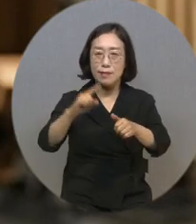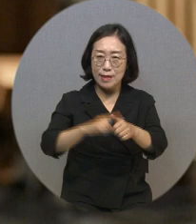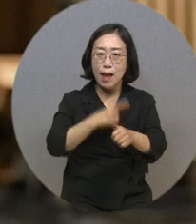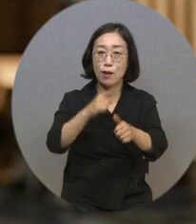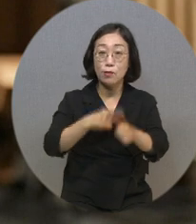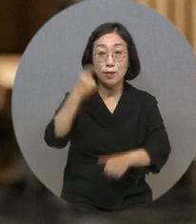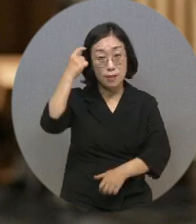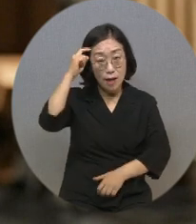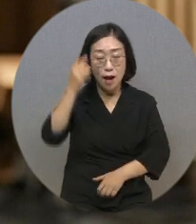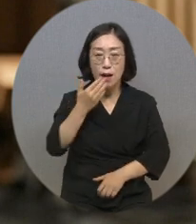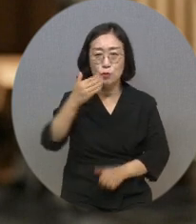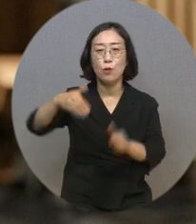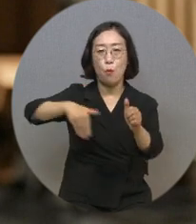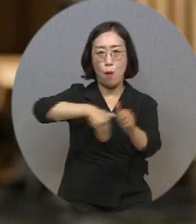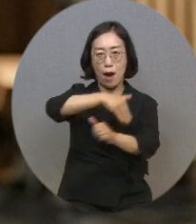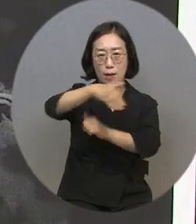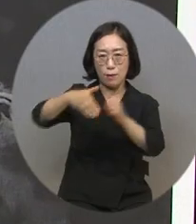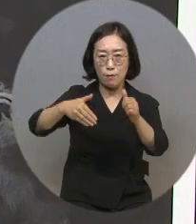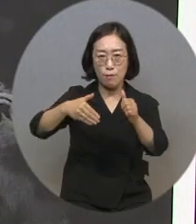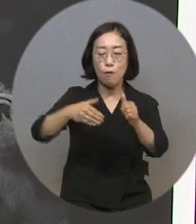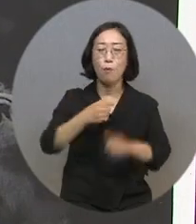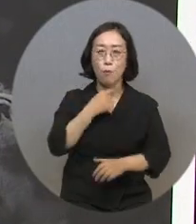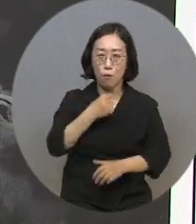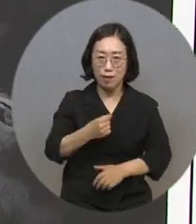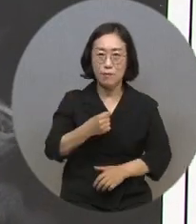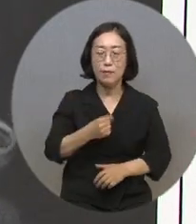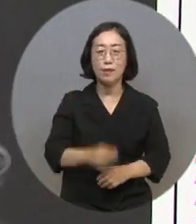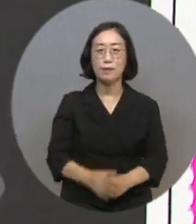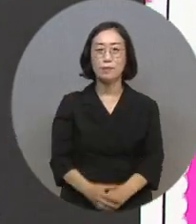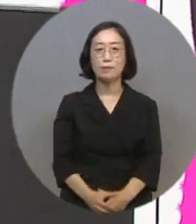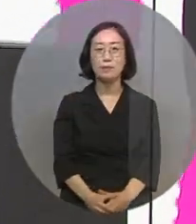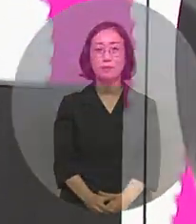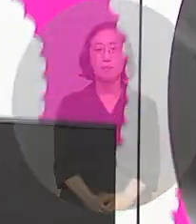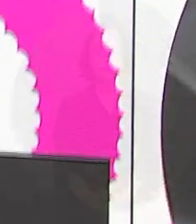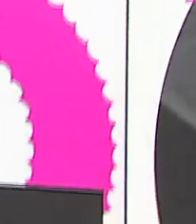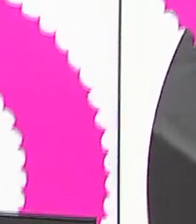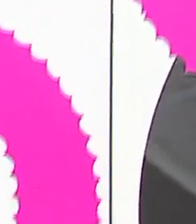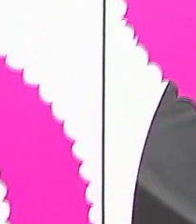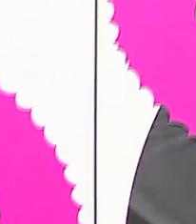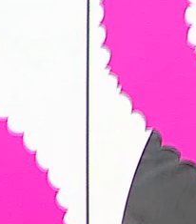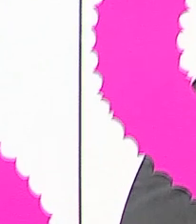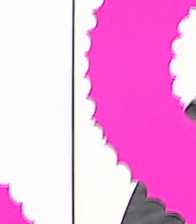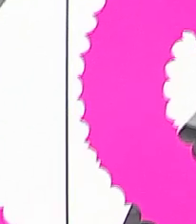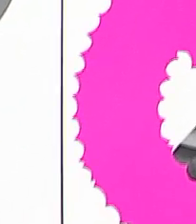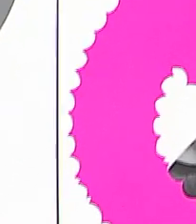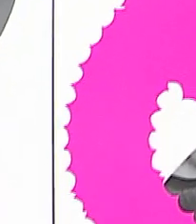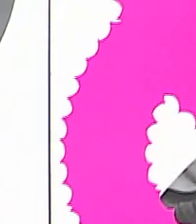환경을 꿈꿔봅니다. 복지TV 뉴스 정유정입니다.